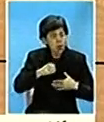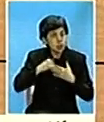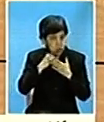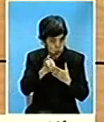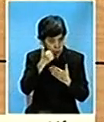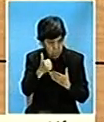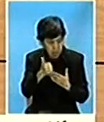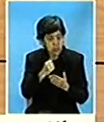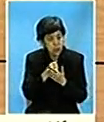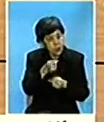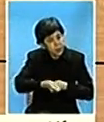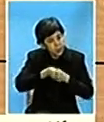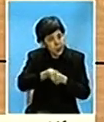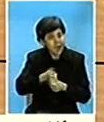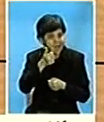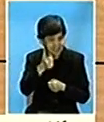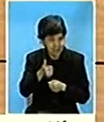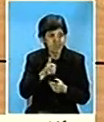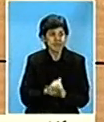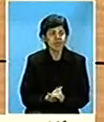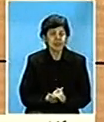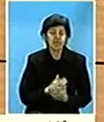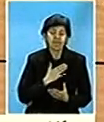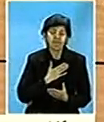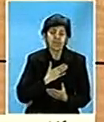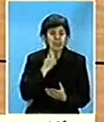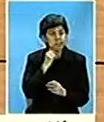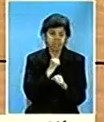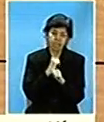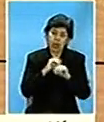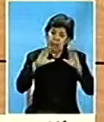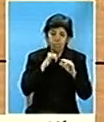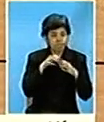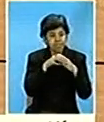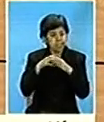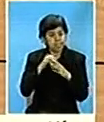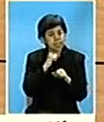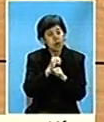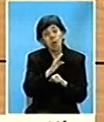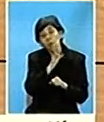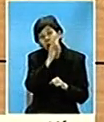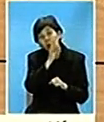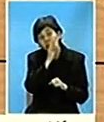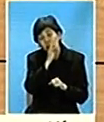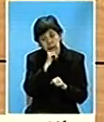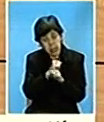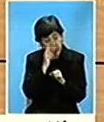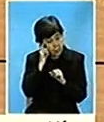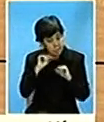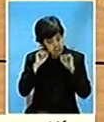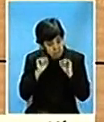พืชผลในเกษตรได้อันนี้ก็น่าจะเป็นหน้าเป็นตาของรัฐบาลชุดนี้ถ้าตัดสินใจท